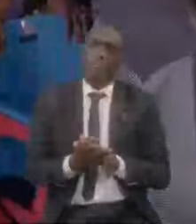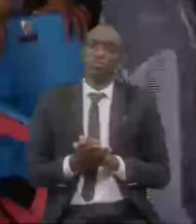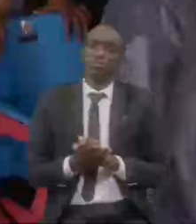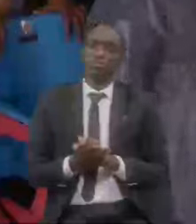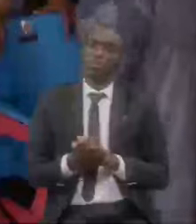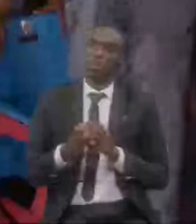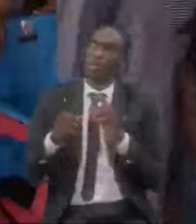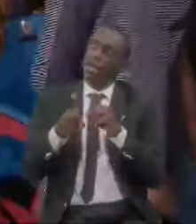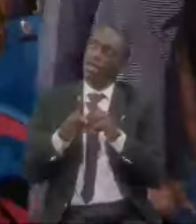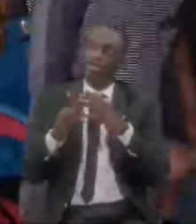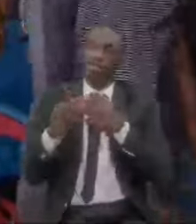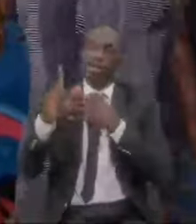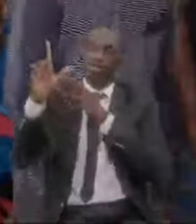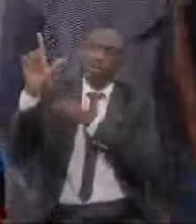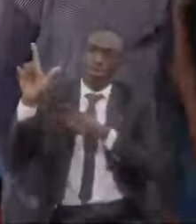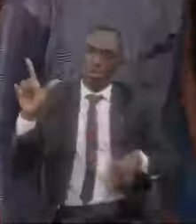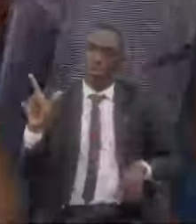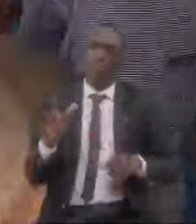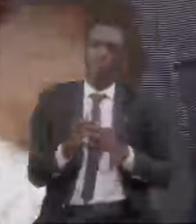comme mon Seigneur.